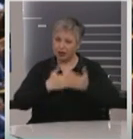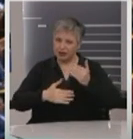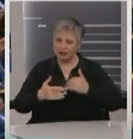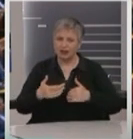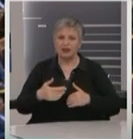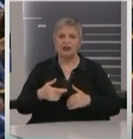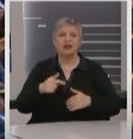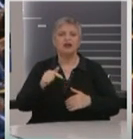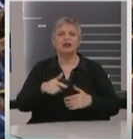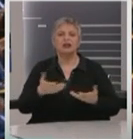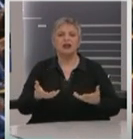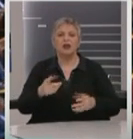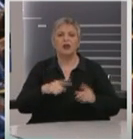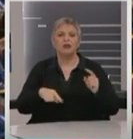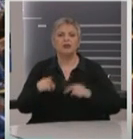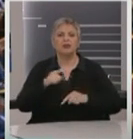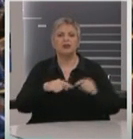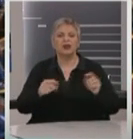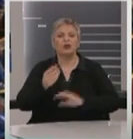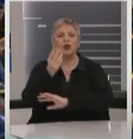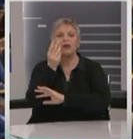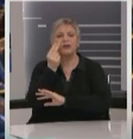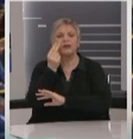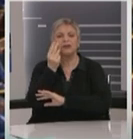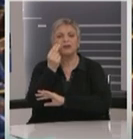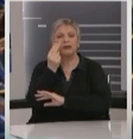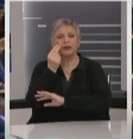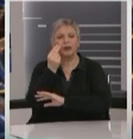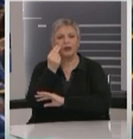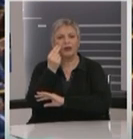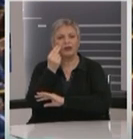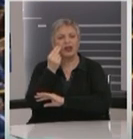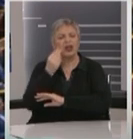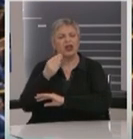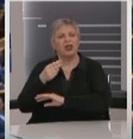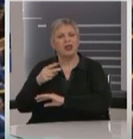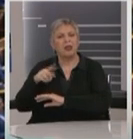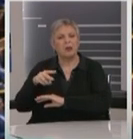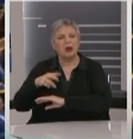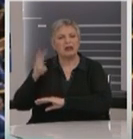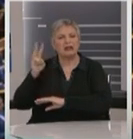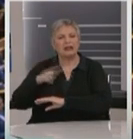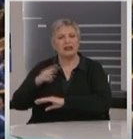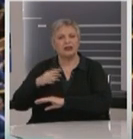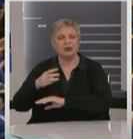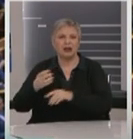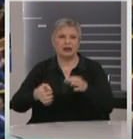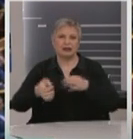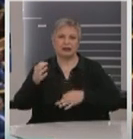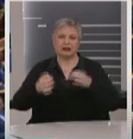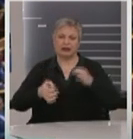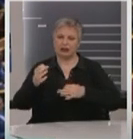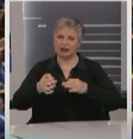αίθουσα, είναι αυτοί οι οποίοι παρακολούθησαν επί 2-3 μέρες τη συζήτηση. Σήμερα νομίζω πως όλοι